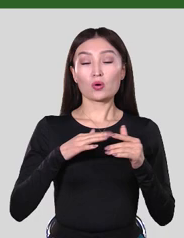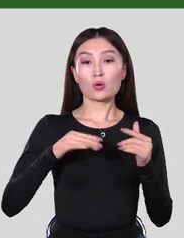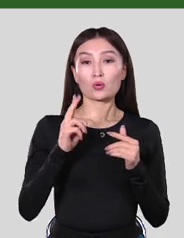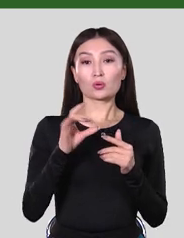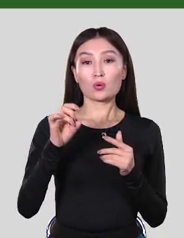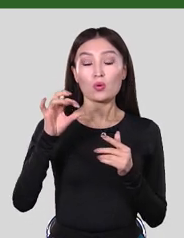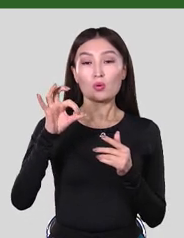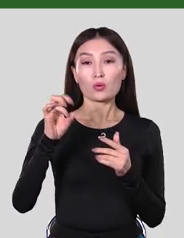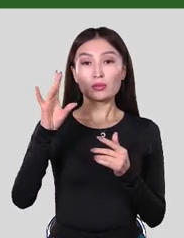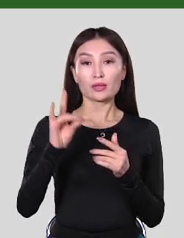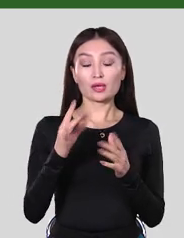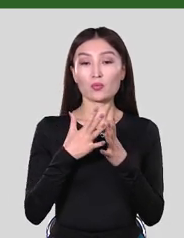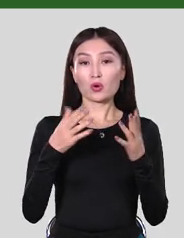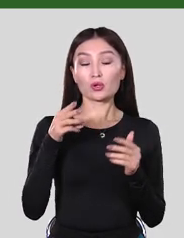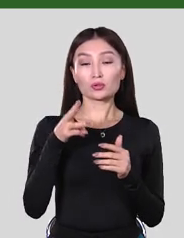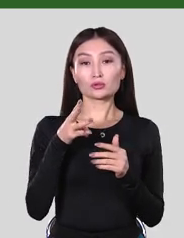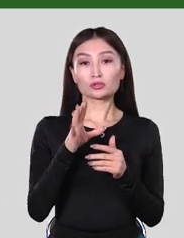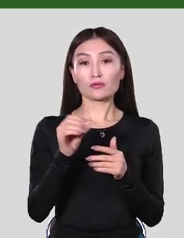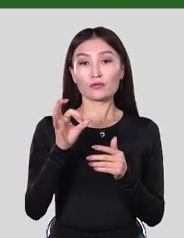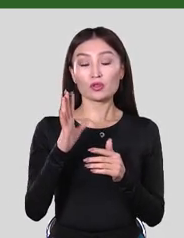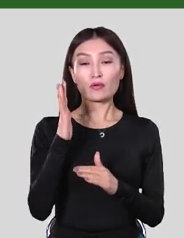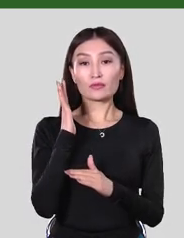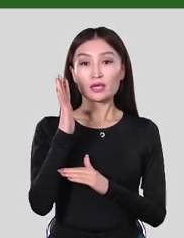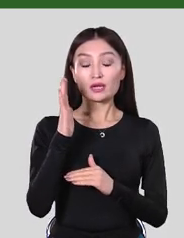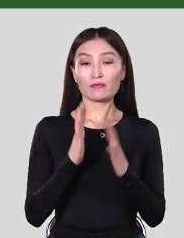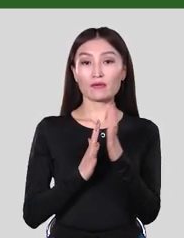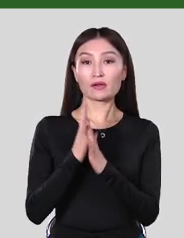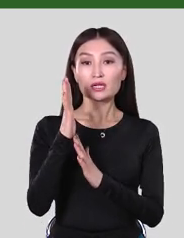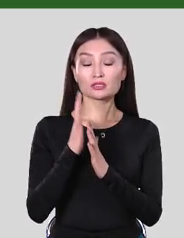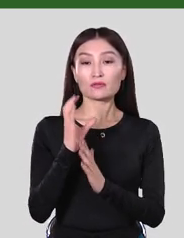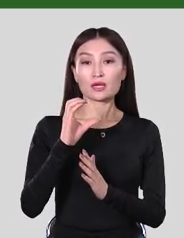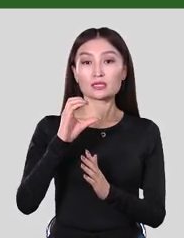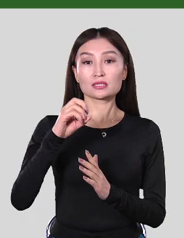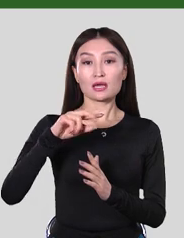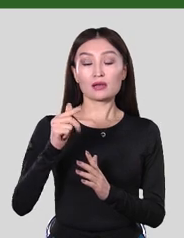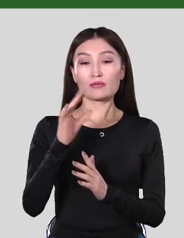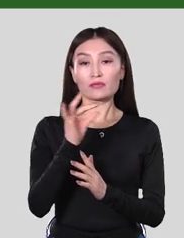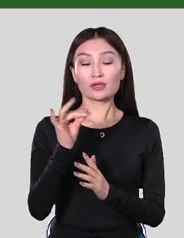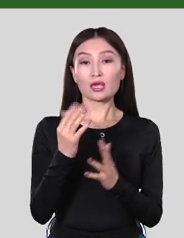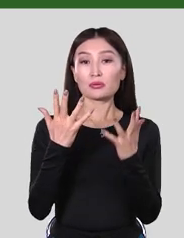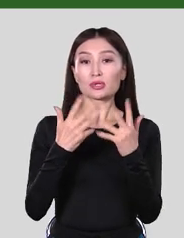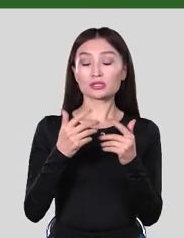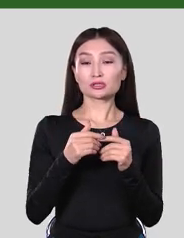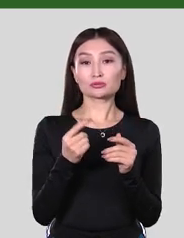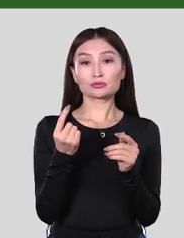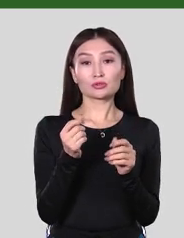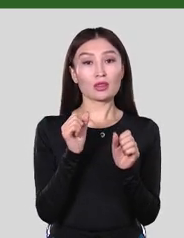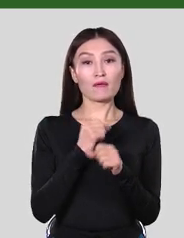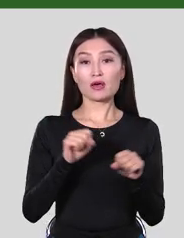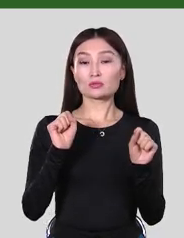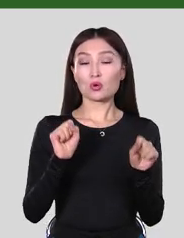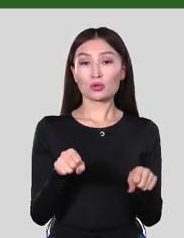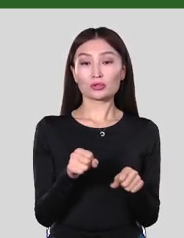кроны. Более 3000 видов деревьев растет в сельве. Перечислить даже малую их часть